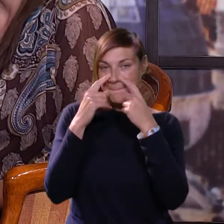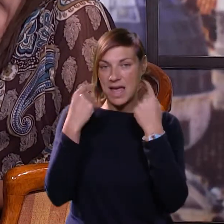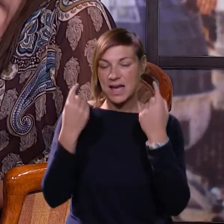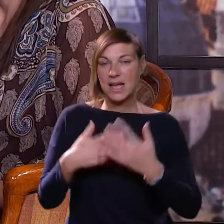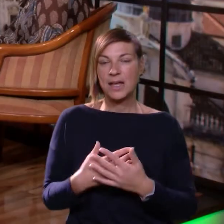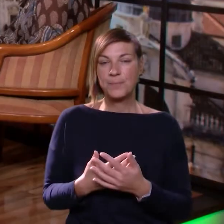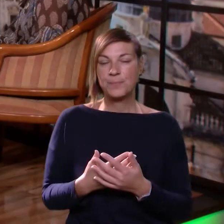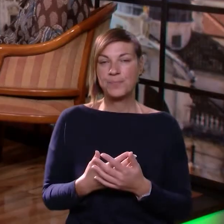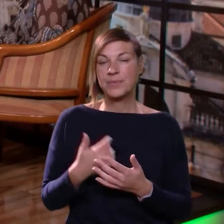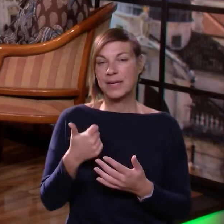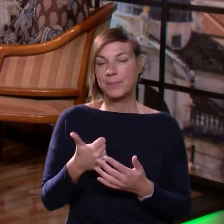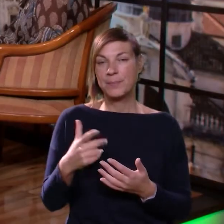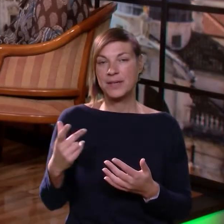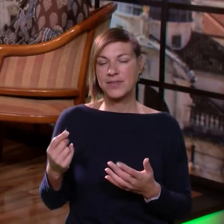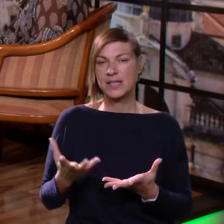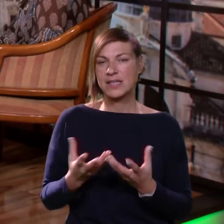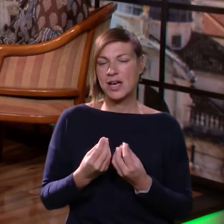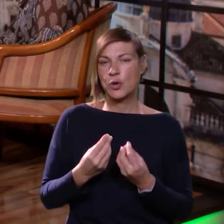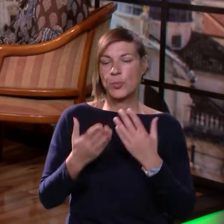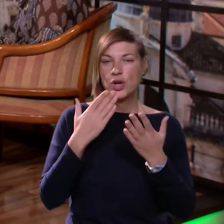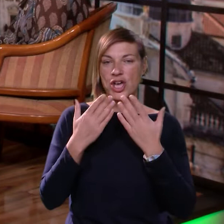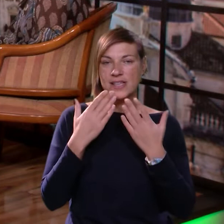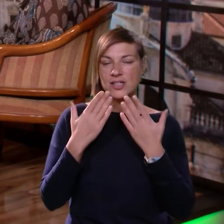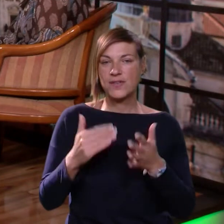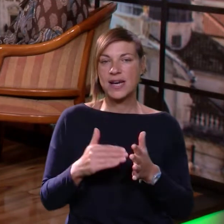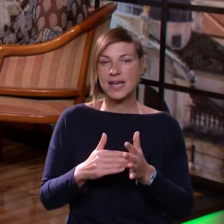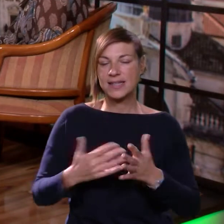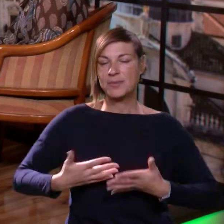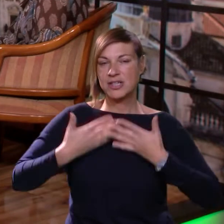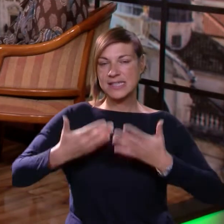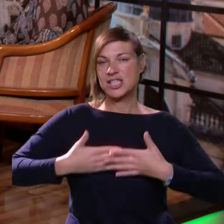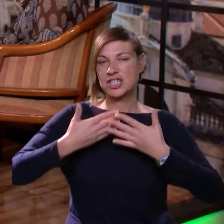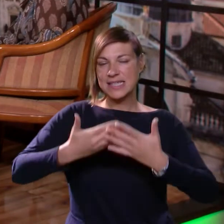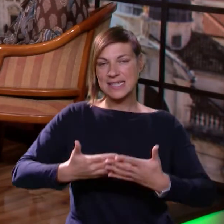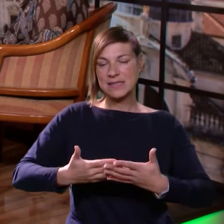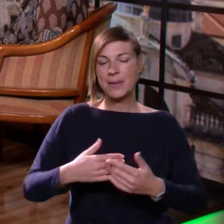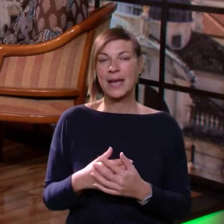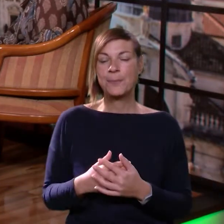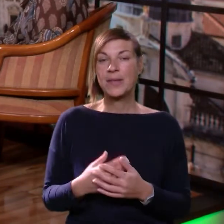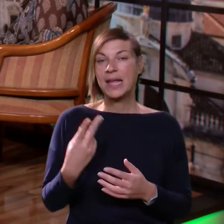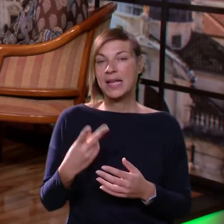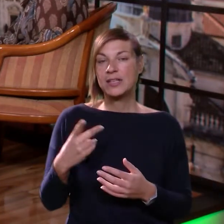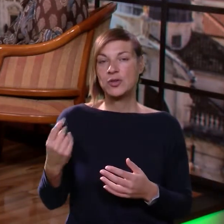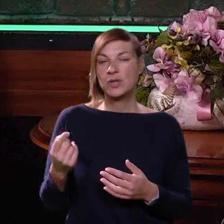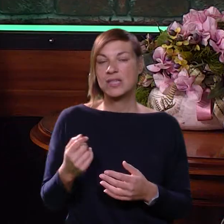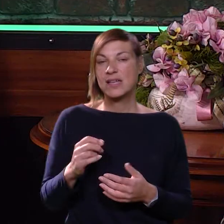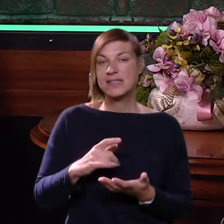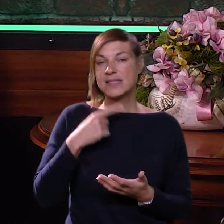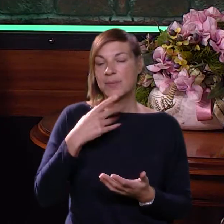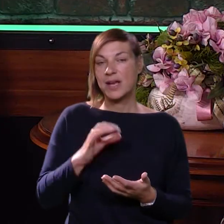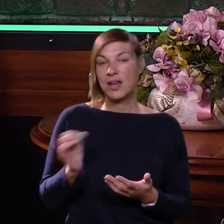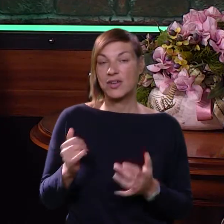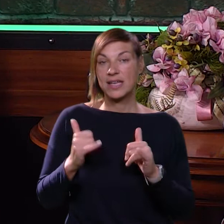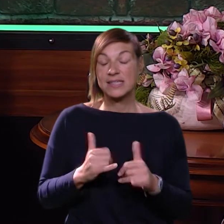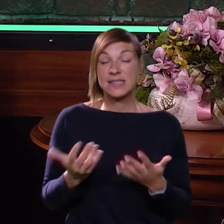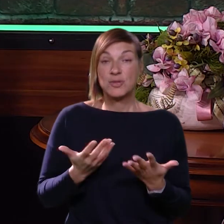plakala i prvi dan sam jako puno razgovarala. Trebalo mi da to izađe iz mene, da to sve. Drugi dan sam rekla, ok,